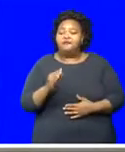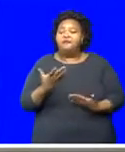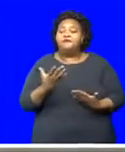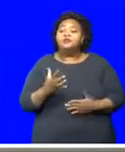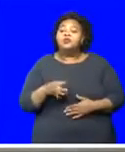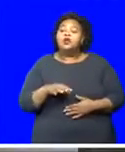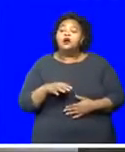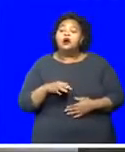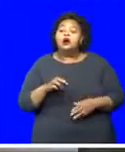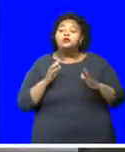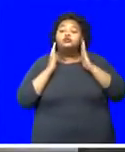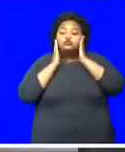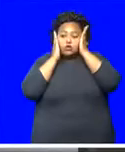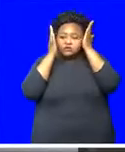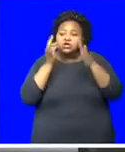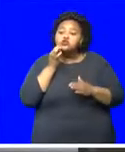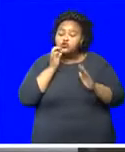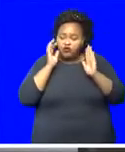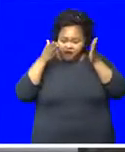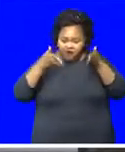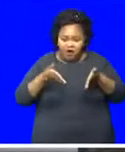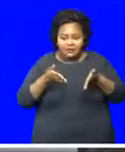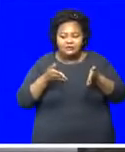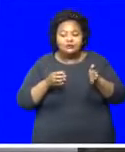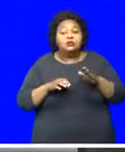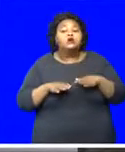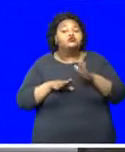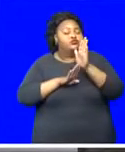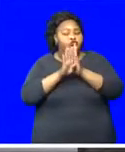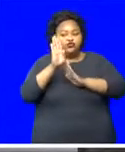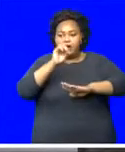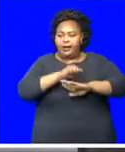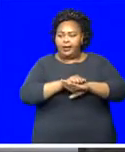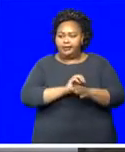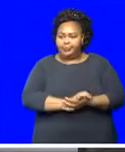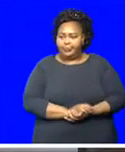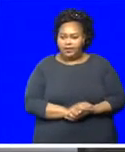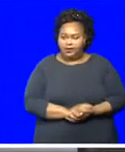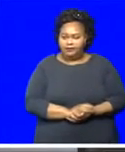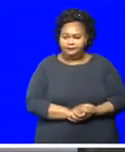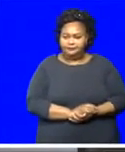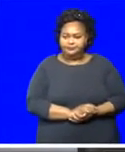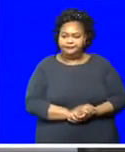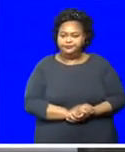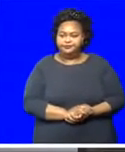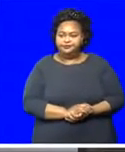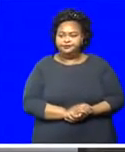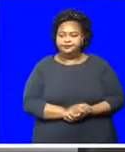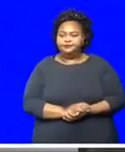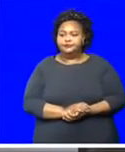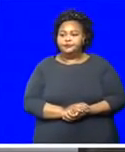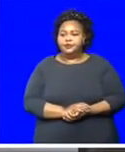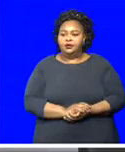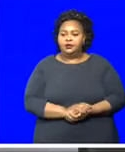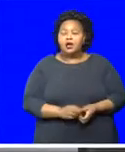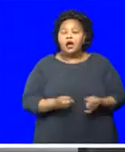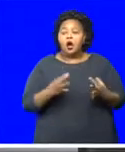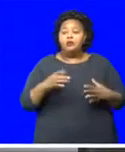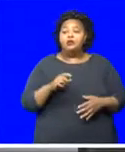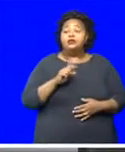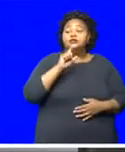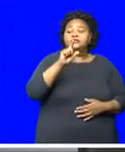kubamfula basha ya youthful population si statistics sethu current sisho ukuthi almost more than